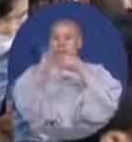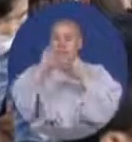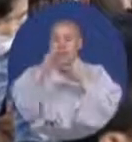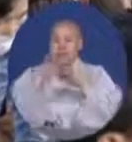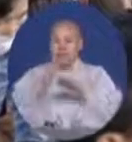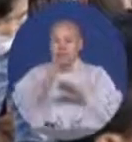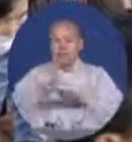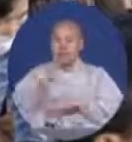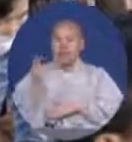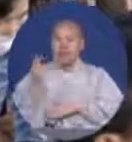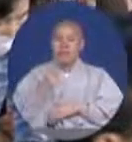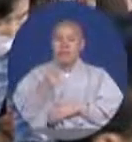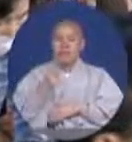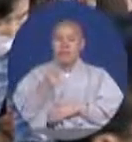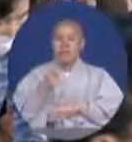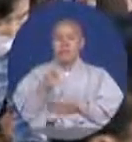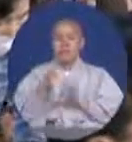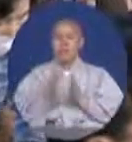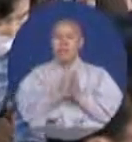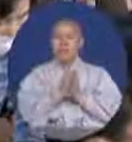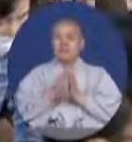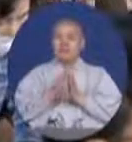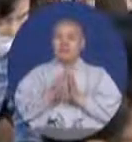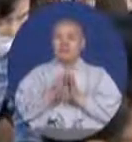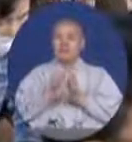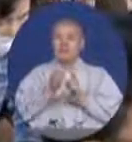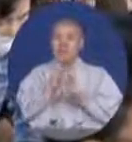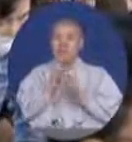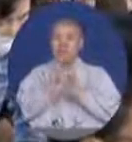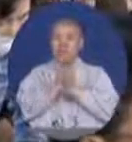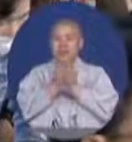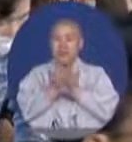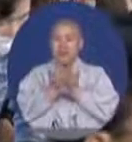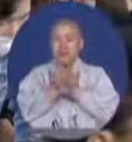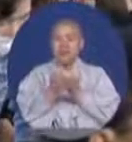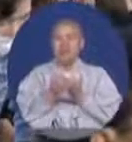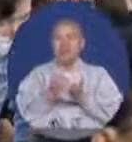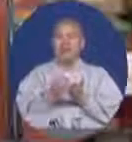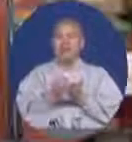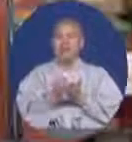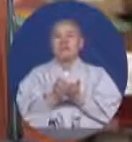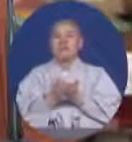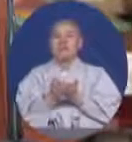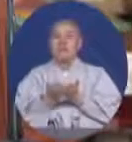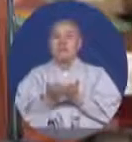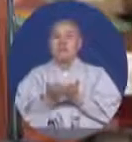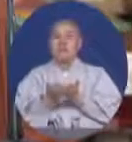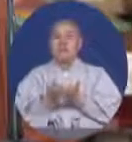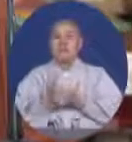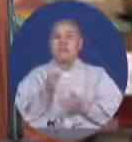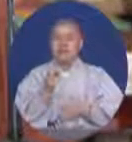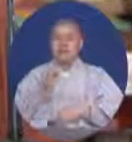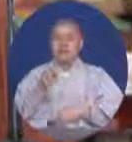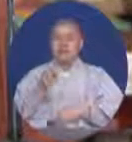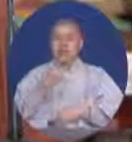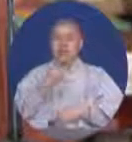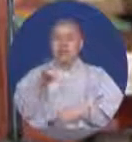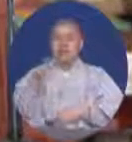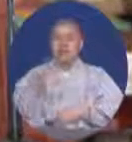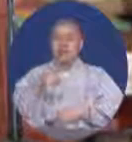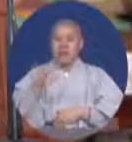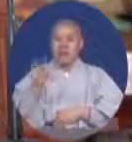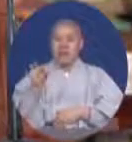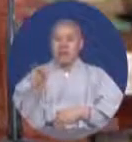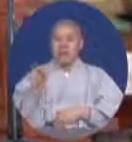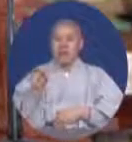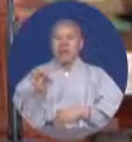금강경 그 구경무화분 제17에는 열애자는 즉